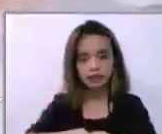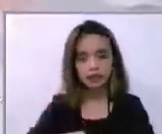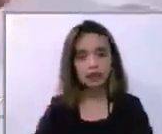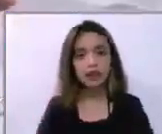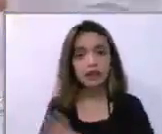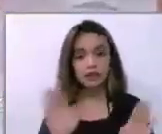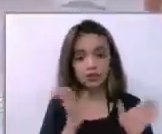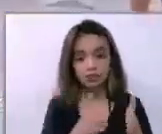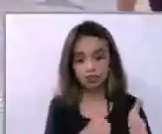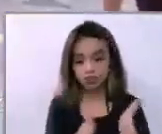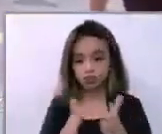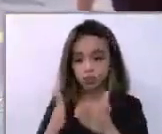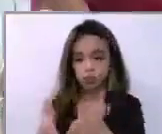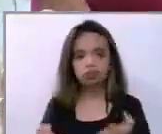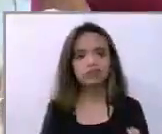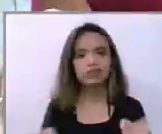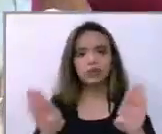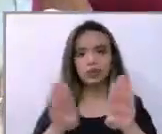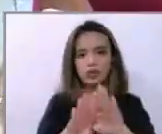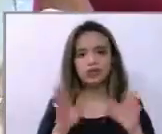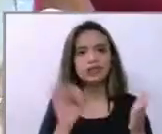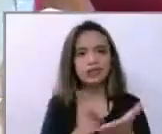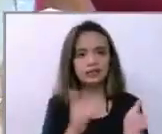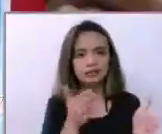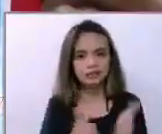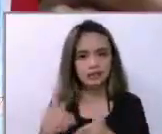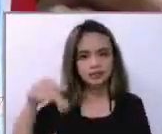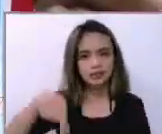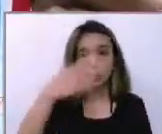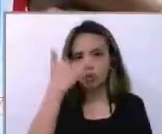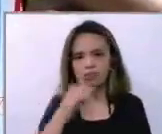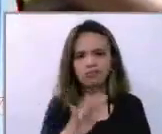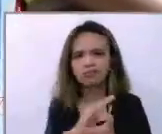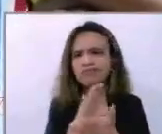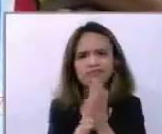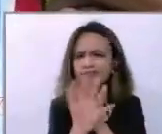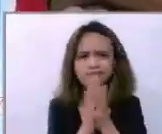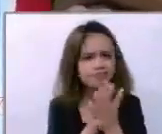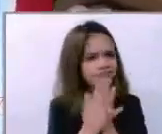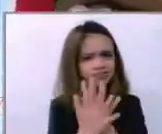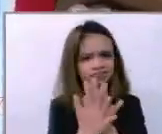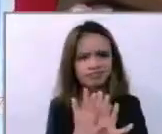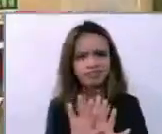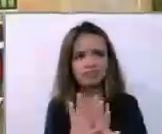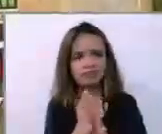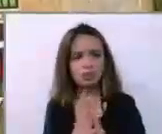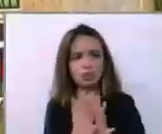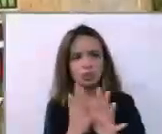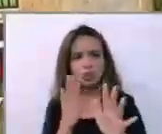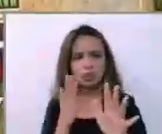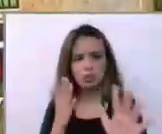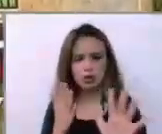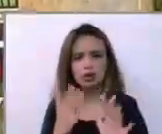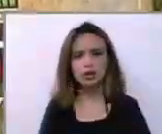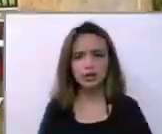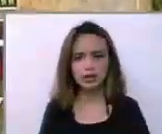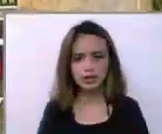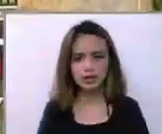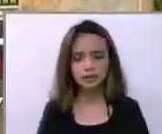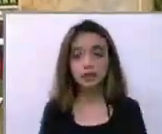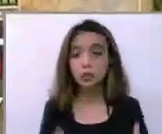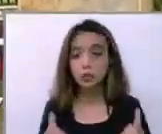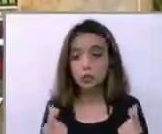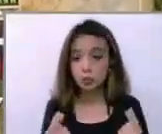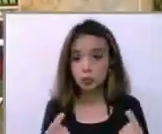paligid ng Quiapo Church upang maiwasan ang siksikan sa mahabang pila papasok ng simbahan sa mismong pista. Gagawin ring 3 araw